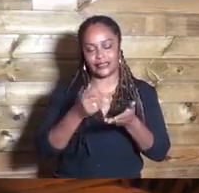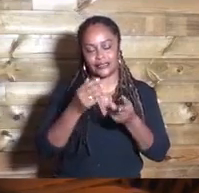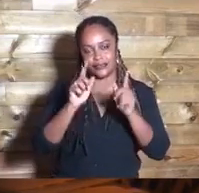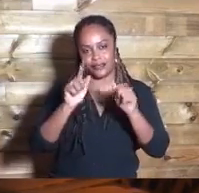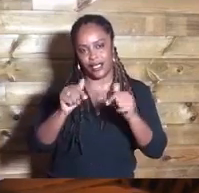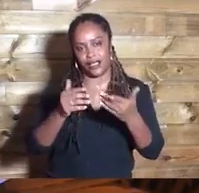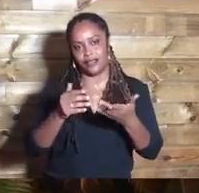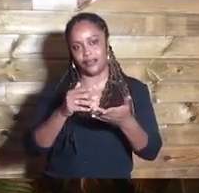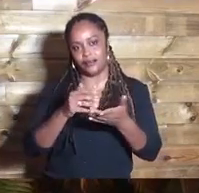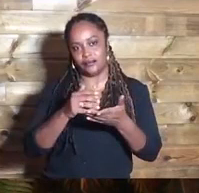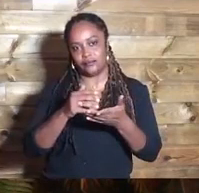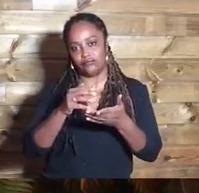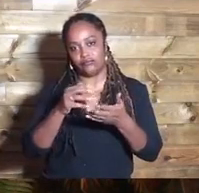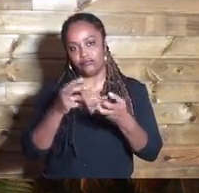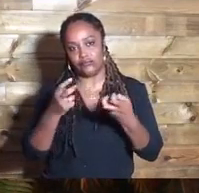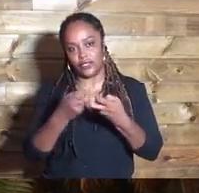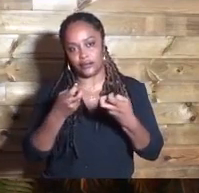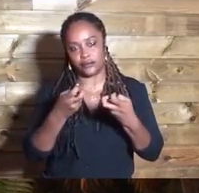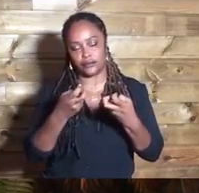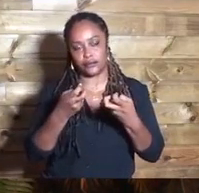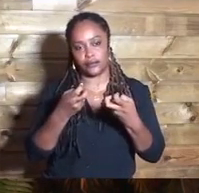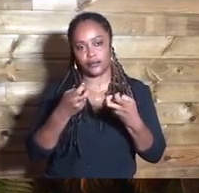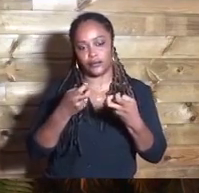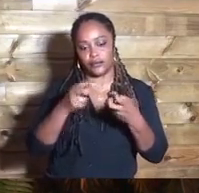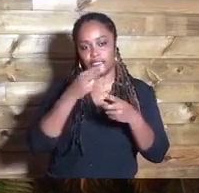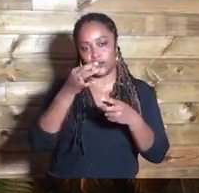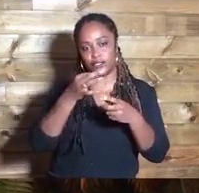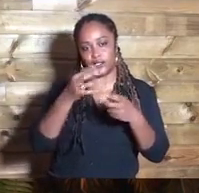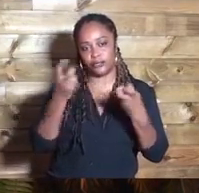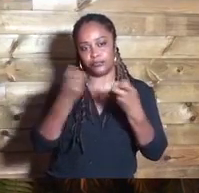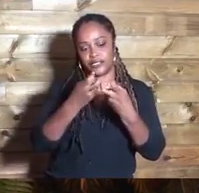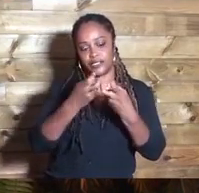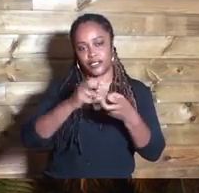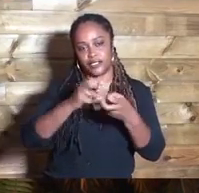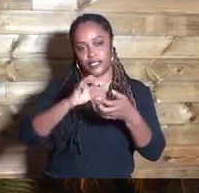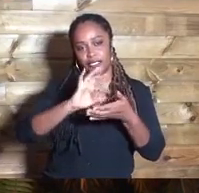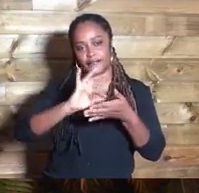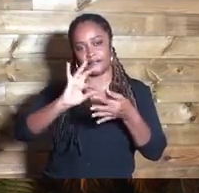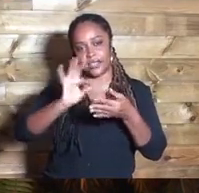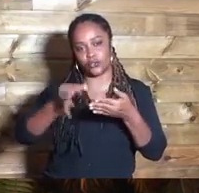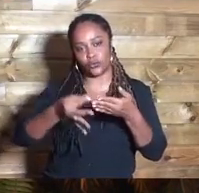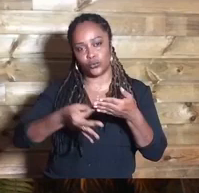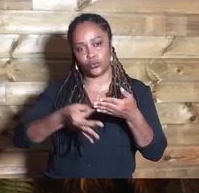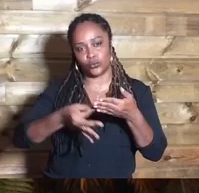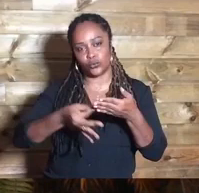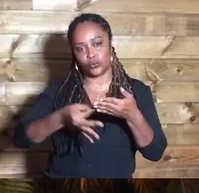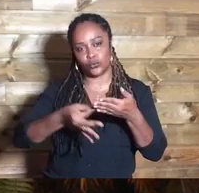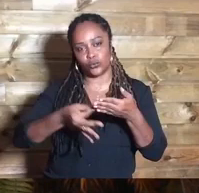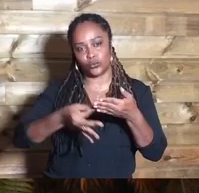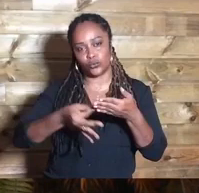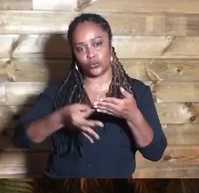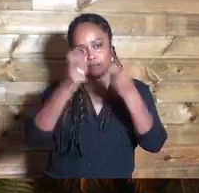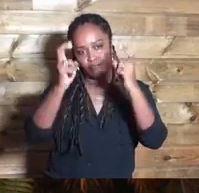et l'énergie. Ça qui veut dire que facti à moun ka y baissé. Et si jamais l'Europe dit nous